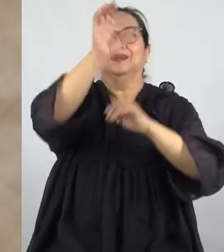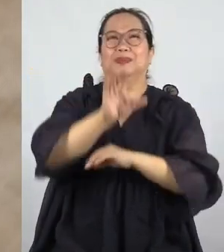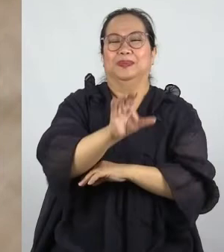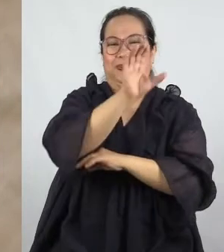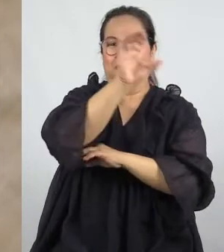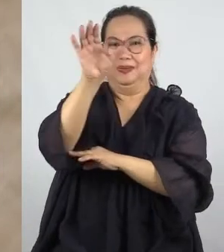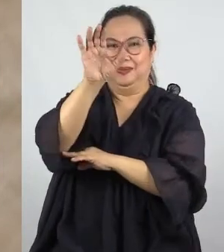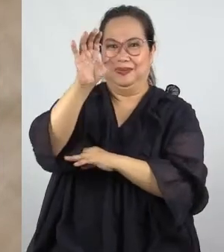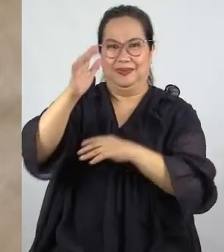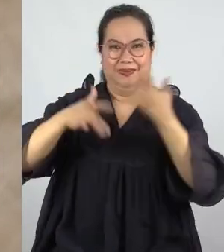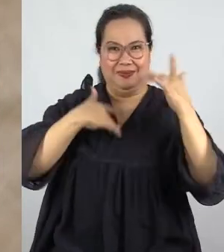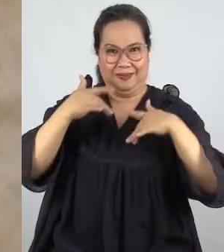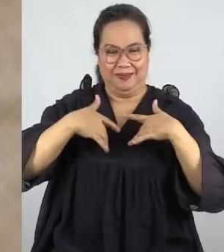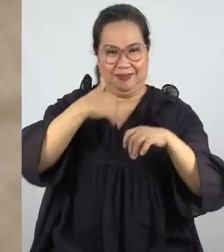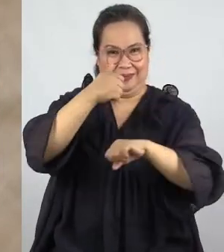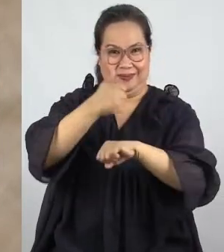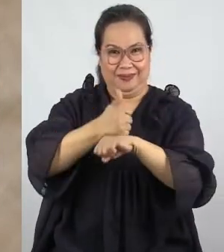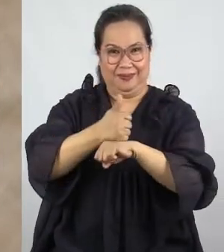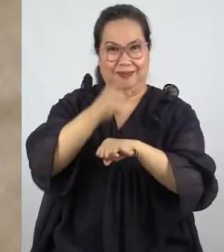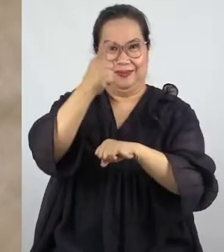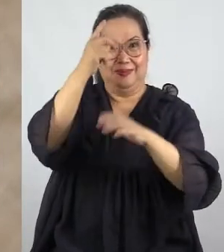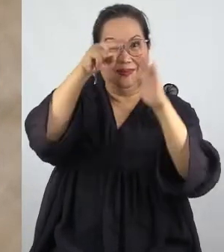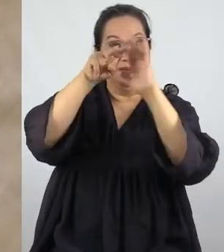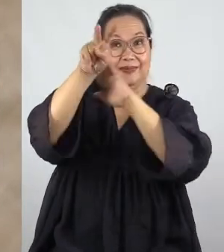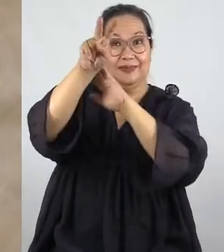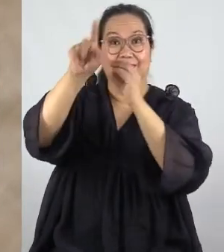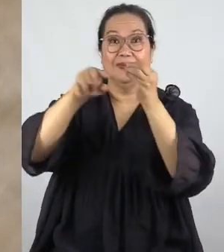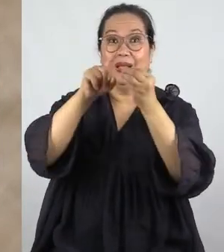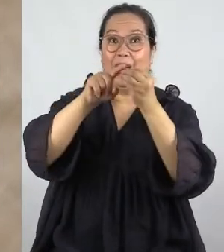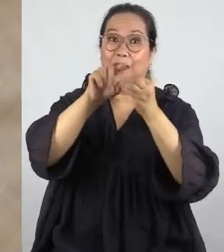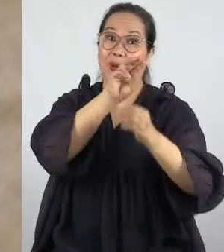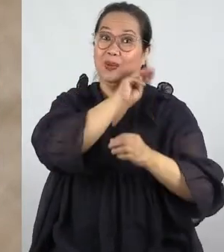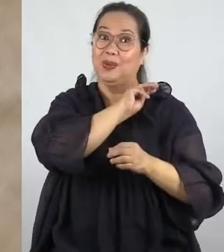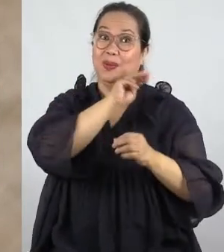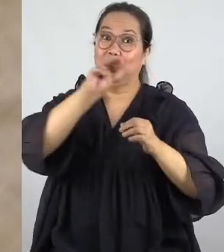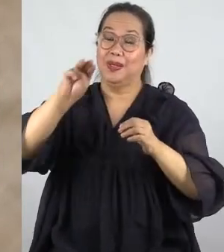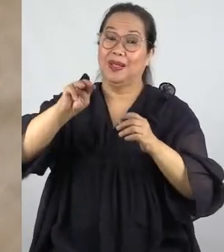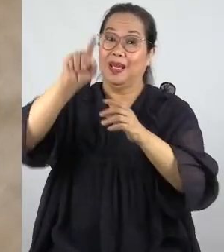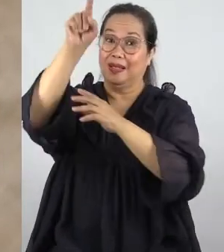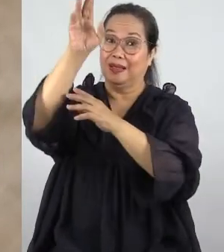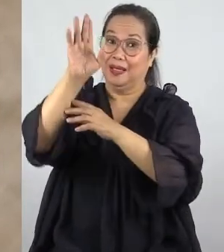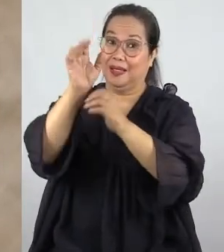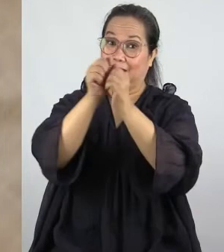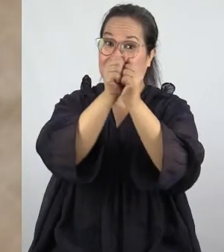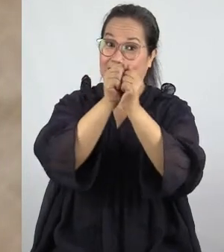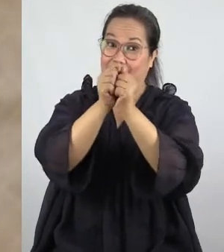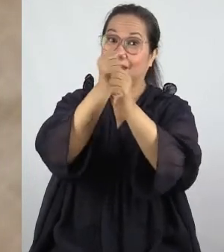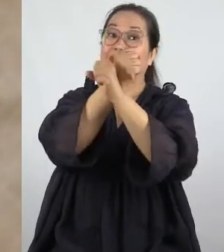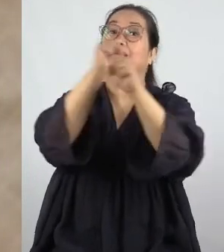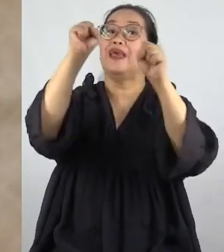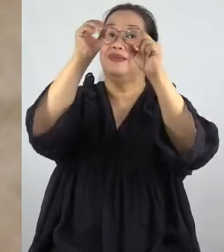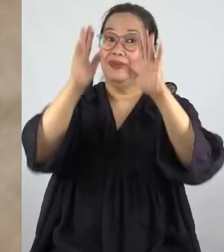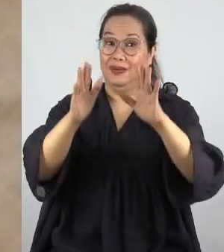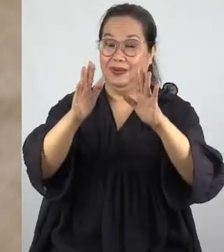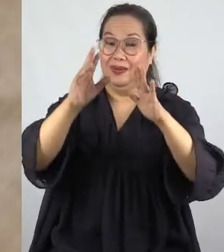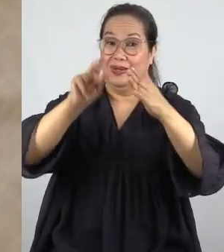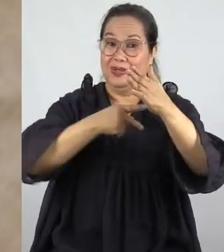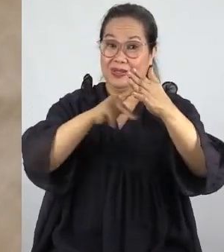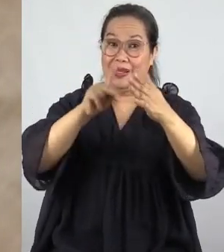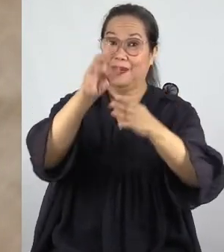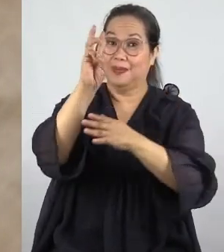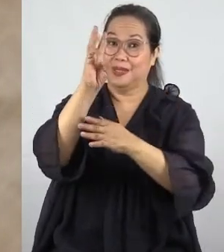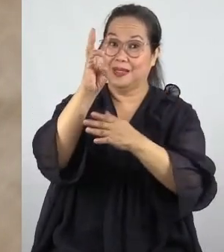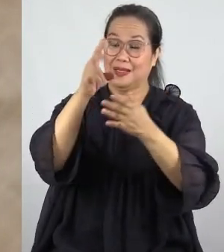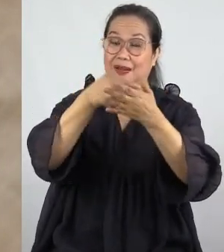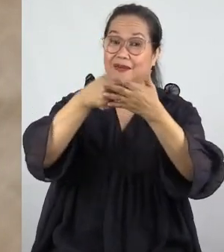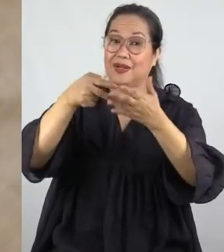him. Ito ang propesiya tungkol sa Mesiyas. Sabi sa Psalm 16, verses 9 to